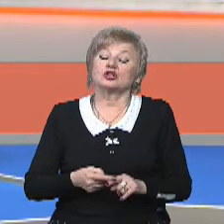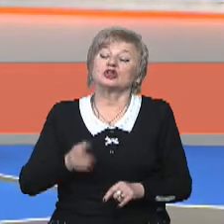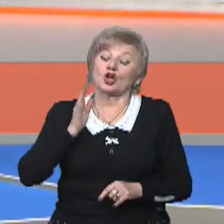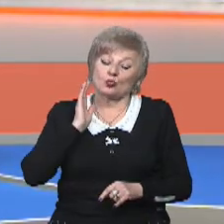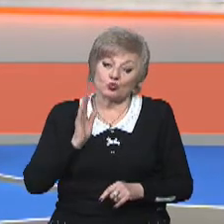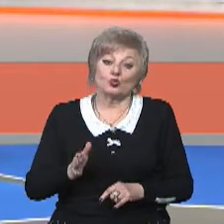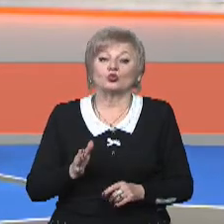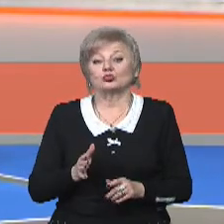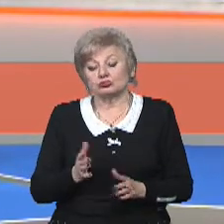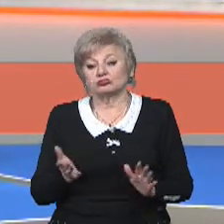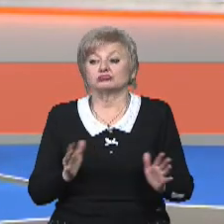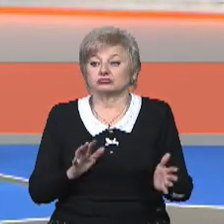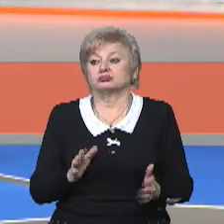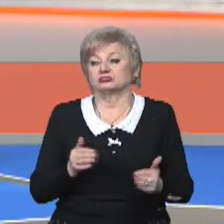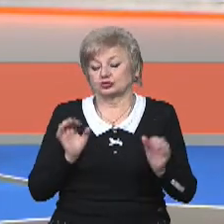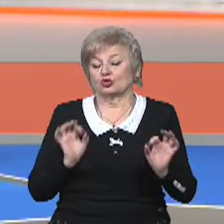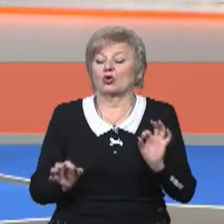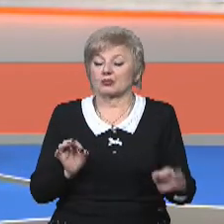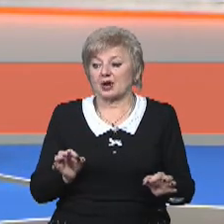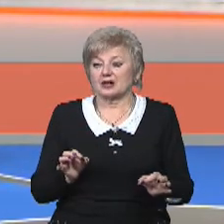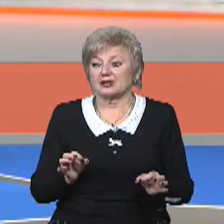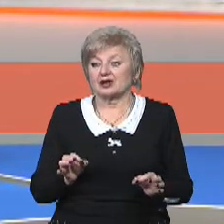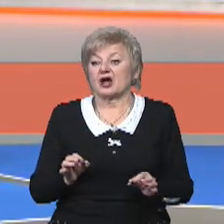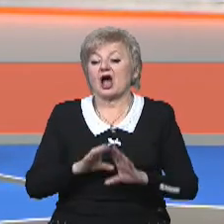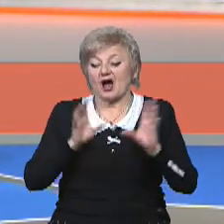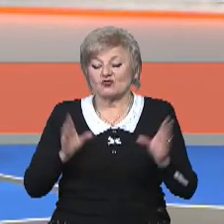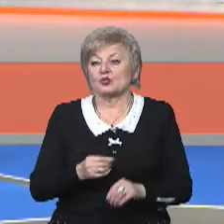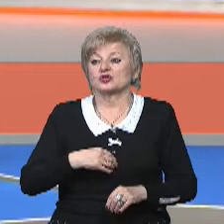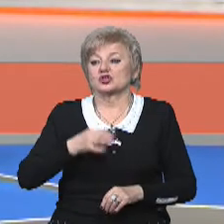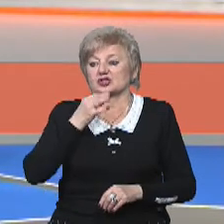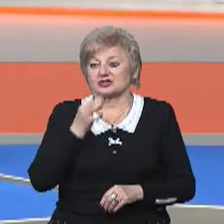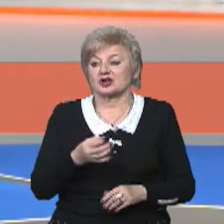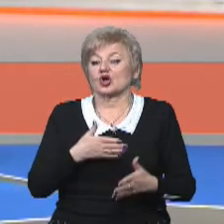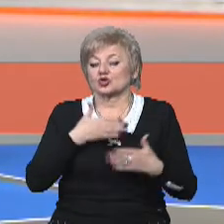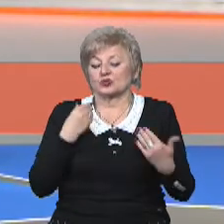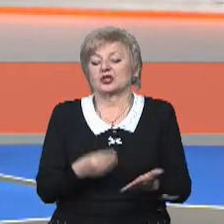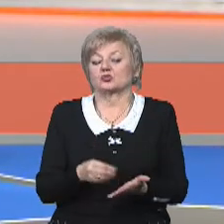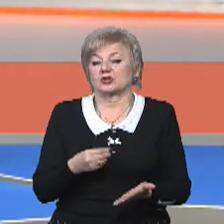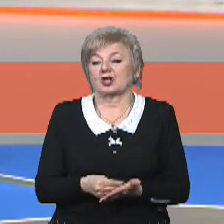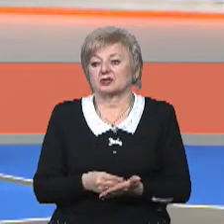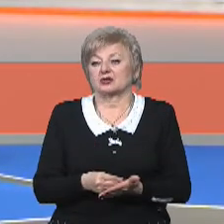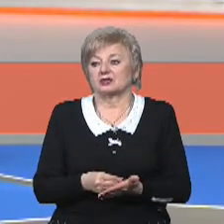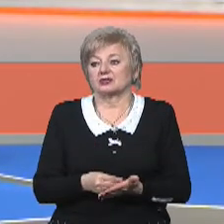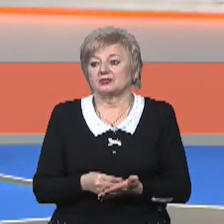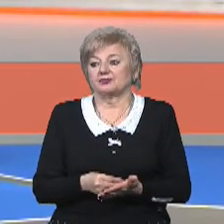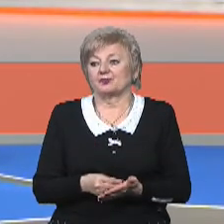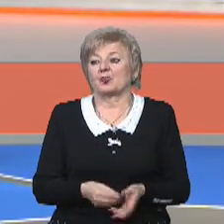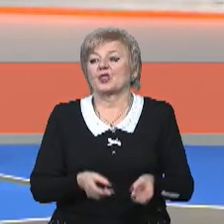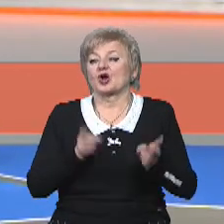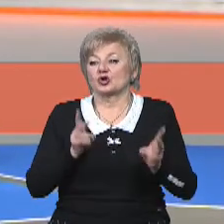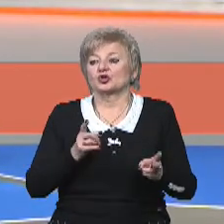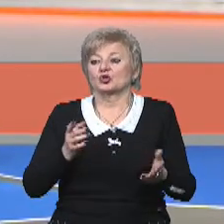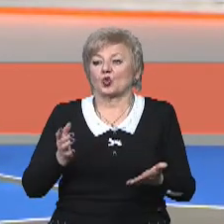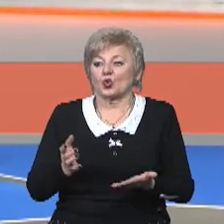буде більш-менш який порядок. А в цілому, я скажу, відсутність фінансування. Бо якщо хто